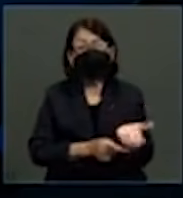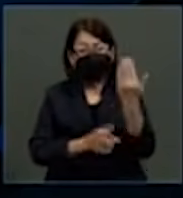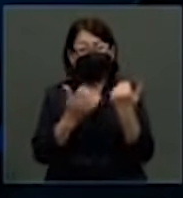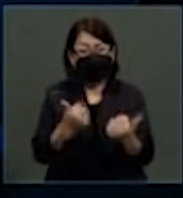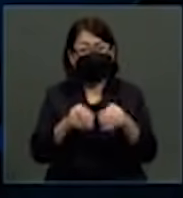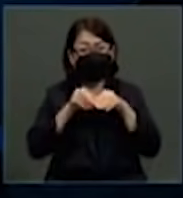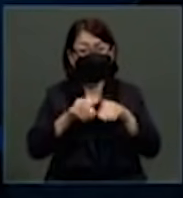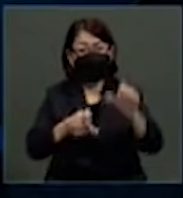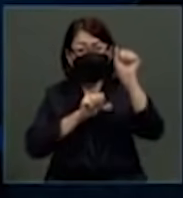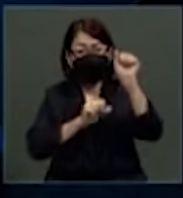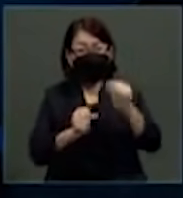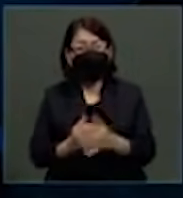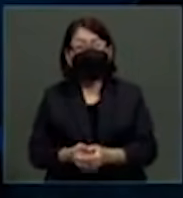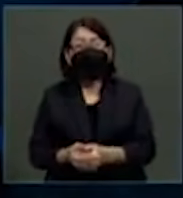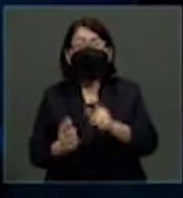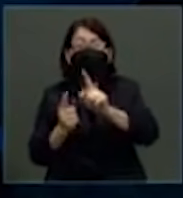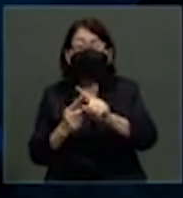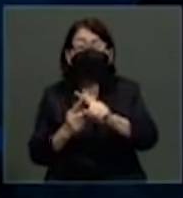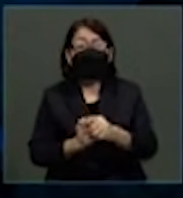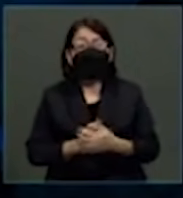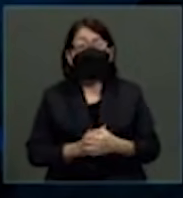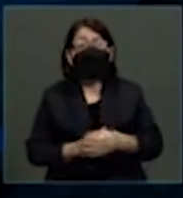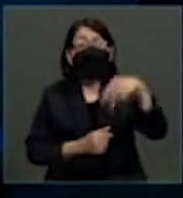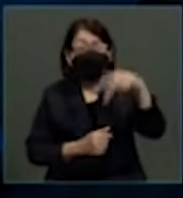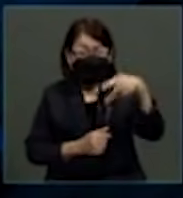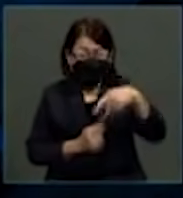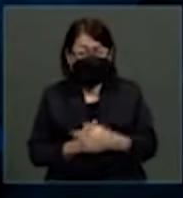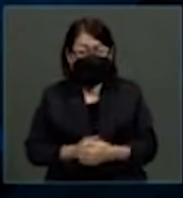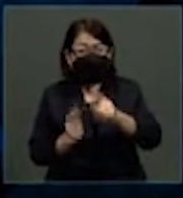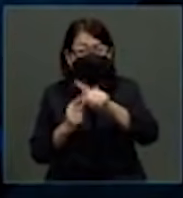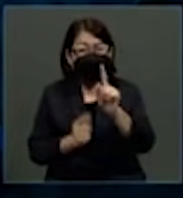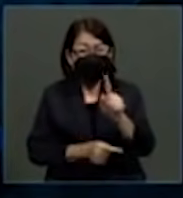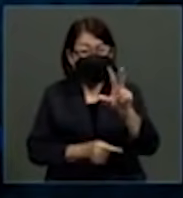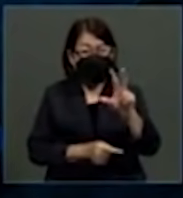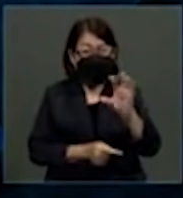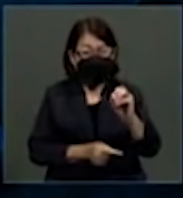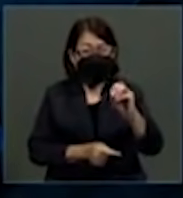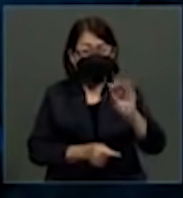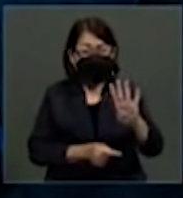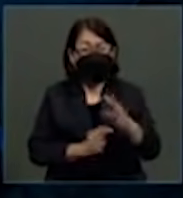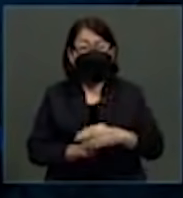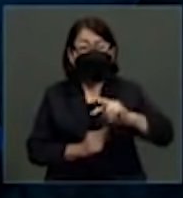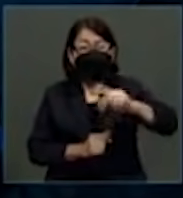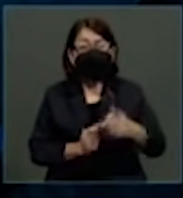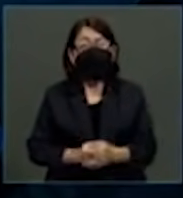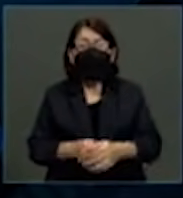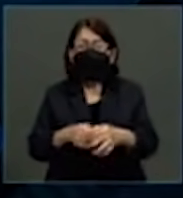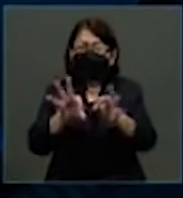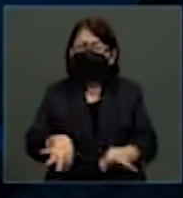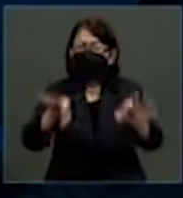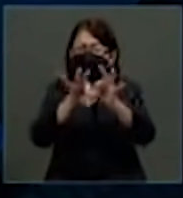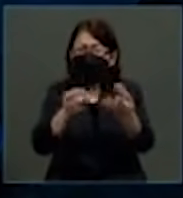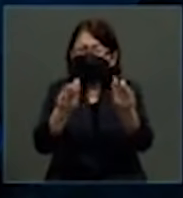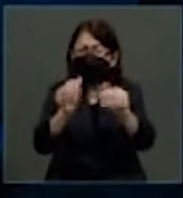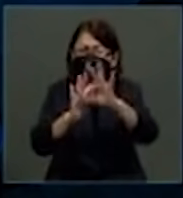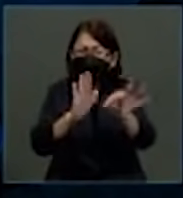ไปที่ข้อกำหนดฉบับที่27นะครับซึ่งก็ประกาศออกมาในเช้านี้เช่นกันในเล่มที่